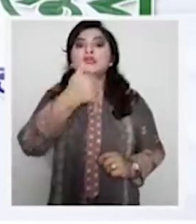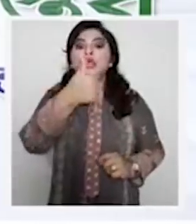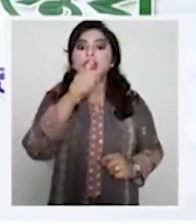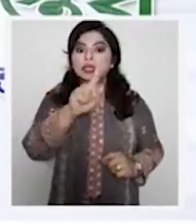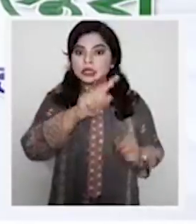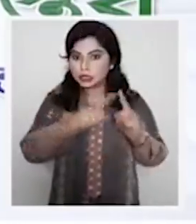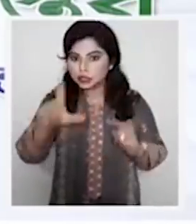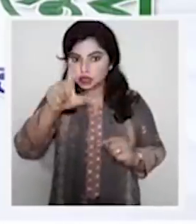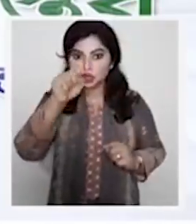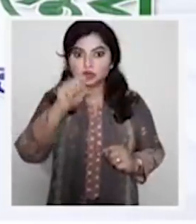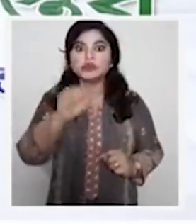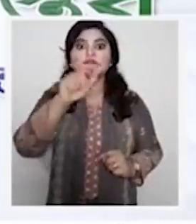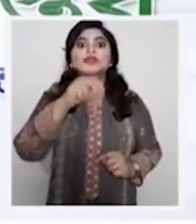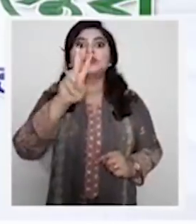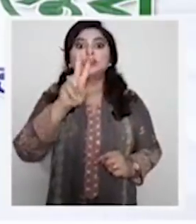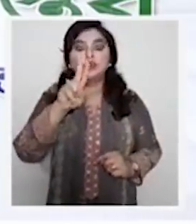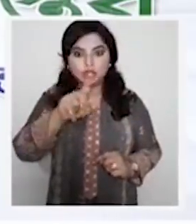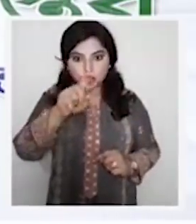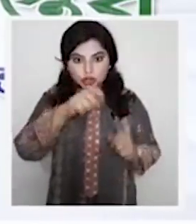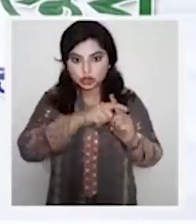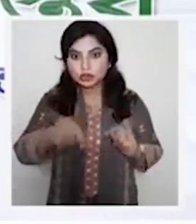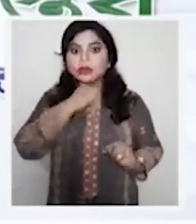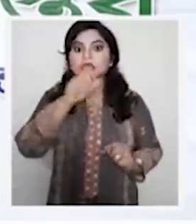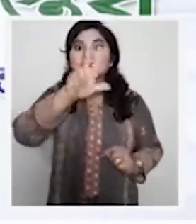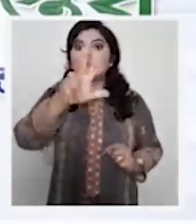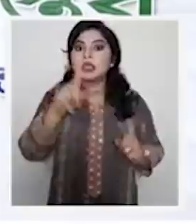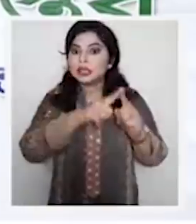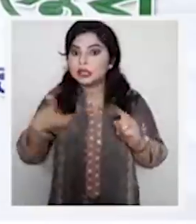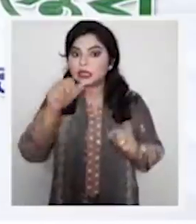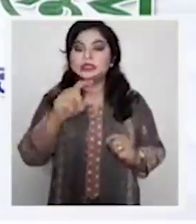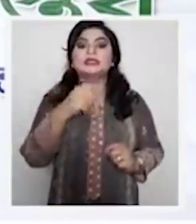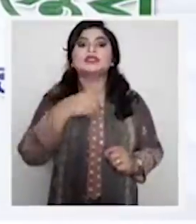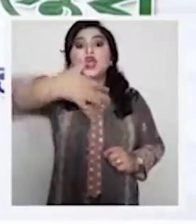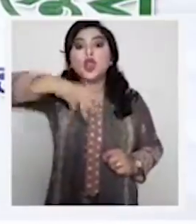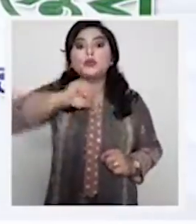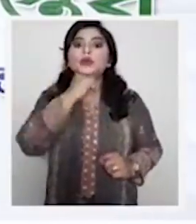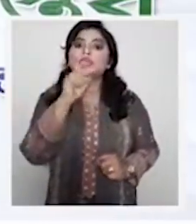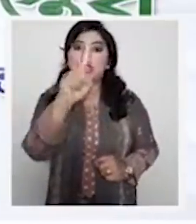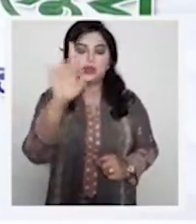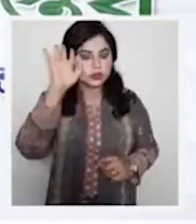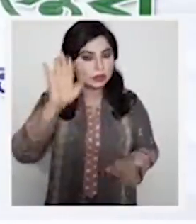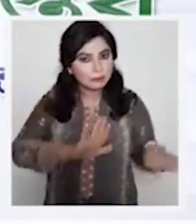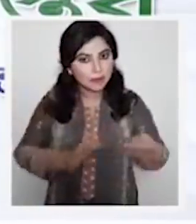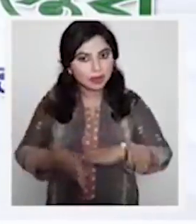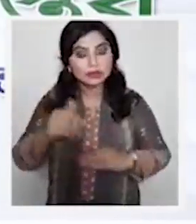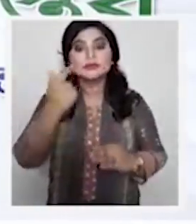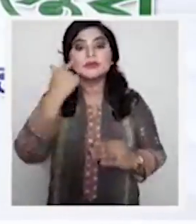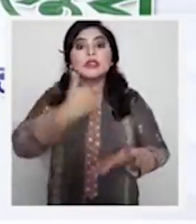9 জন, 51-60 19 জন, 61-70 10 জন, 71-80 8 জন